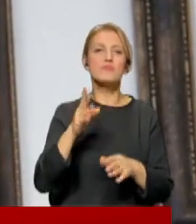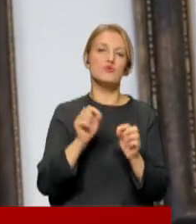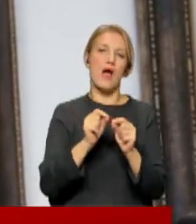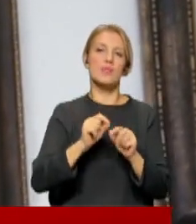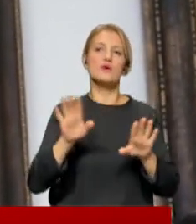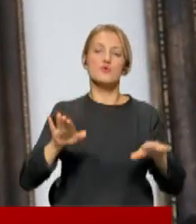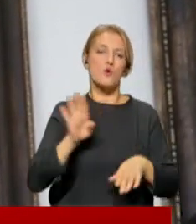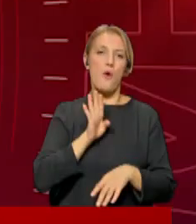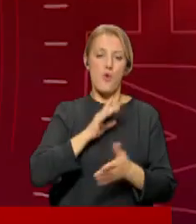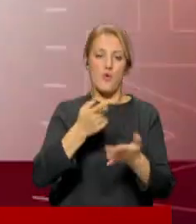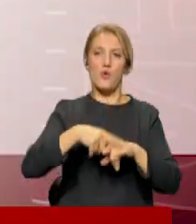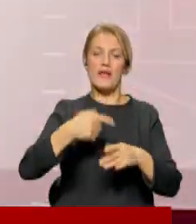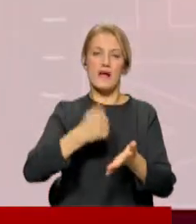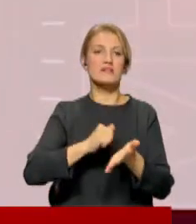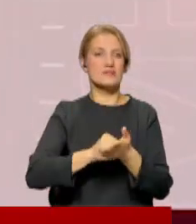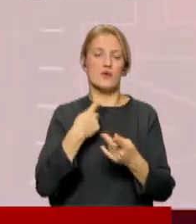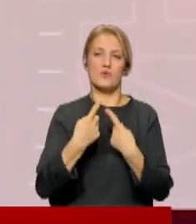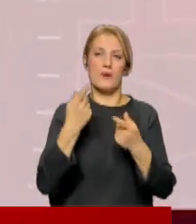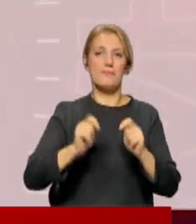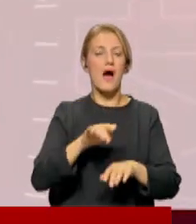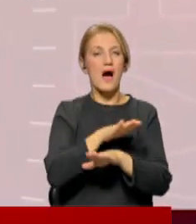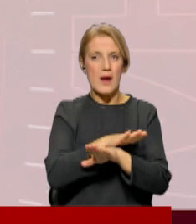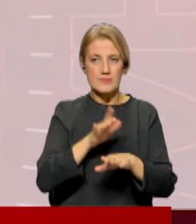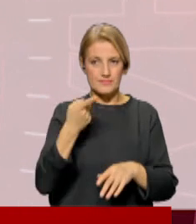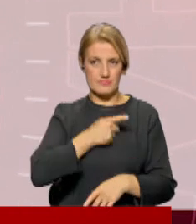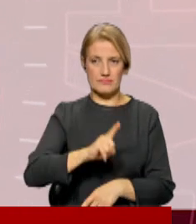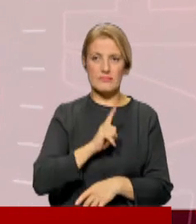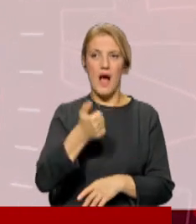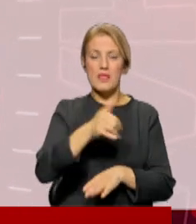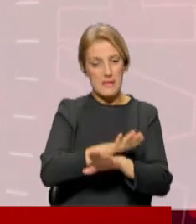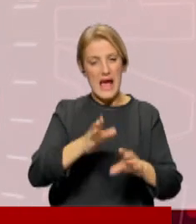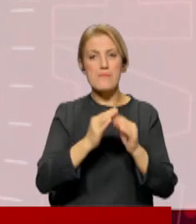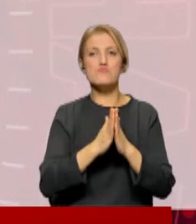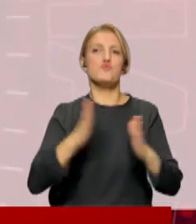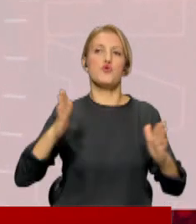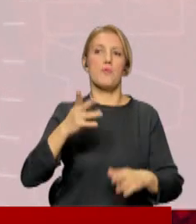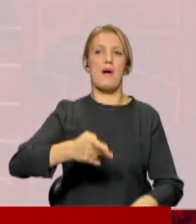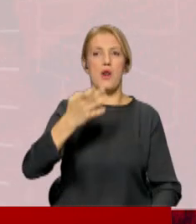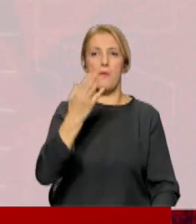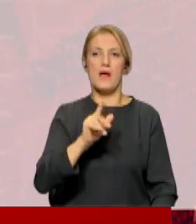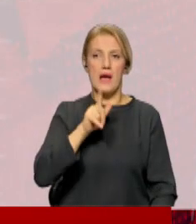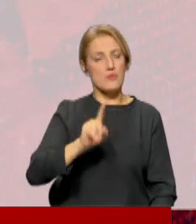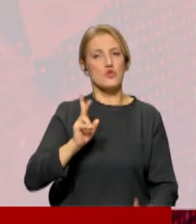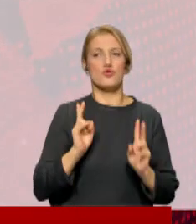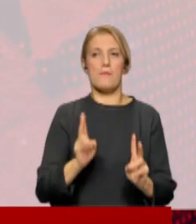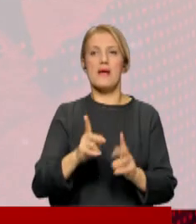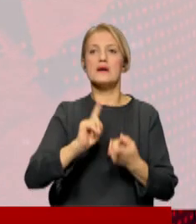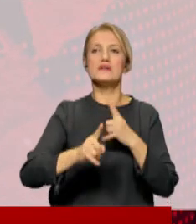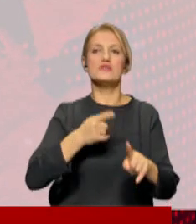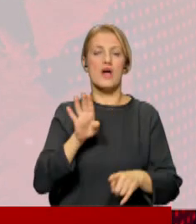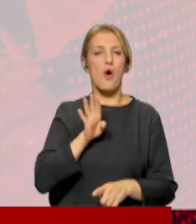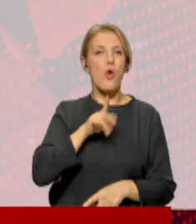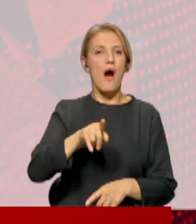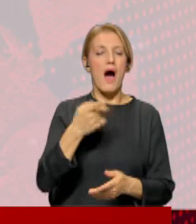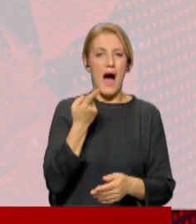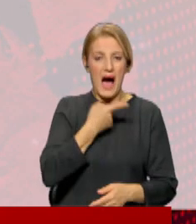Hürriyet gazetesine konuştu aday altılı masanın en büyük partisinden olmalı Bu normal karşı çıkan yok Kılıçdaroğlu'nun adaylığının masada